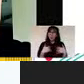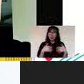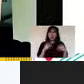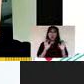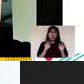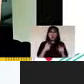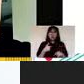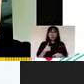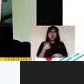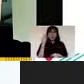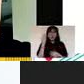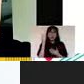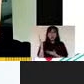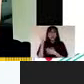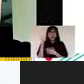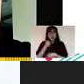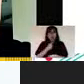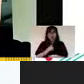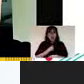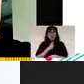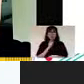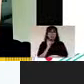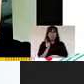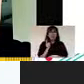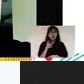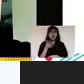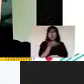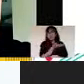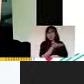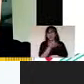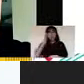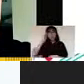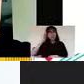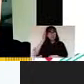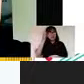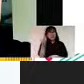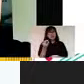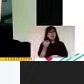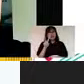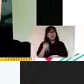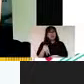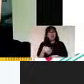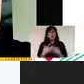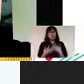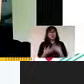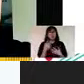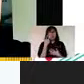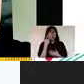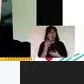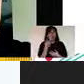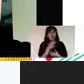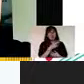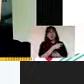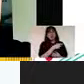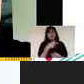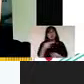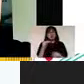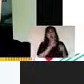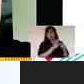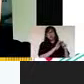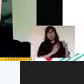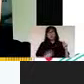bahwa pada suatu saat yang tidak terlalu lama kita akan bisa melihat Indonesia seperti